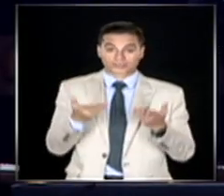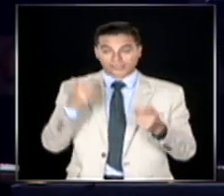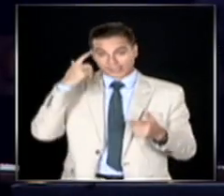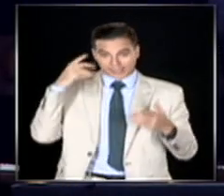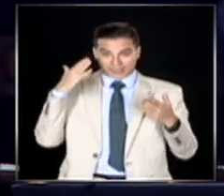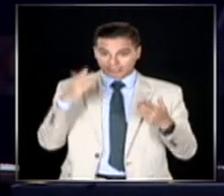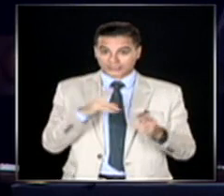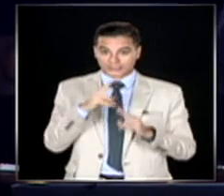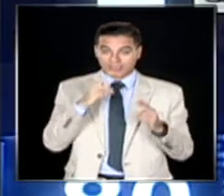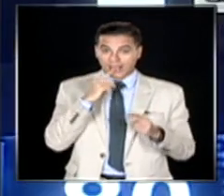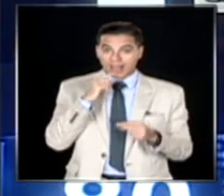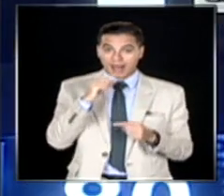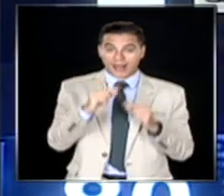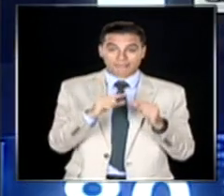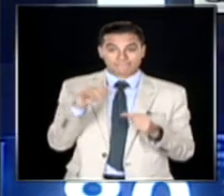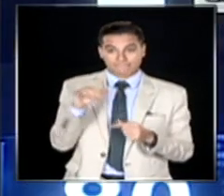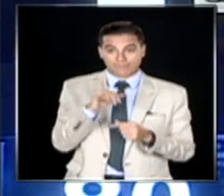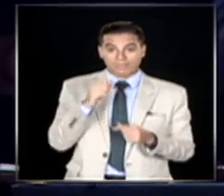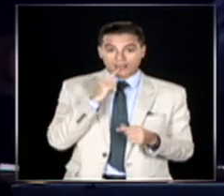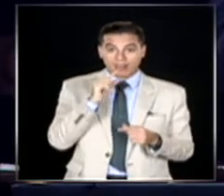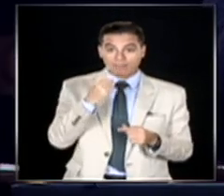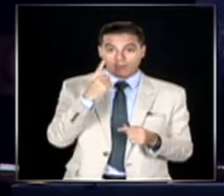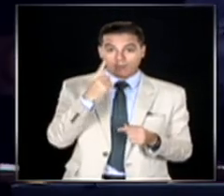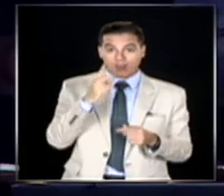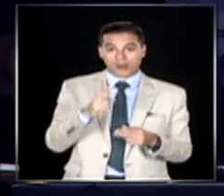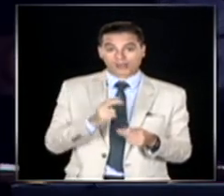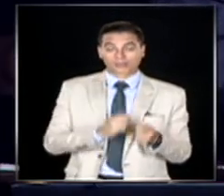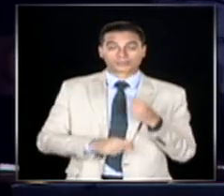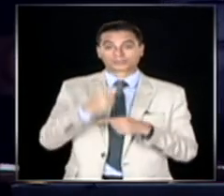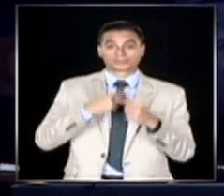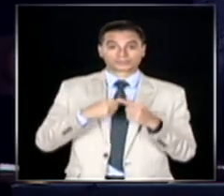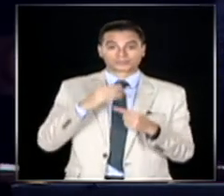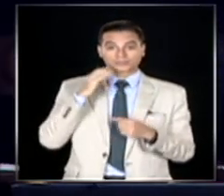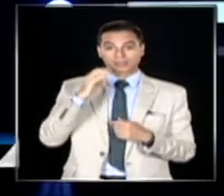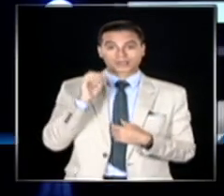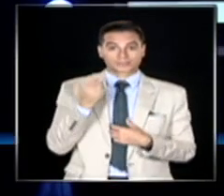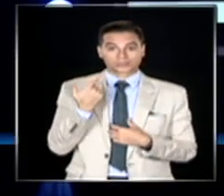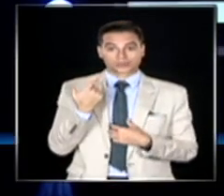تركزوا في الكلام اللي انا بقوله، كلمة واحدة تخليكوا تاخدوا القرار وتجاوبوا صح.